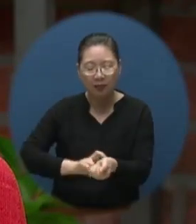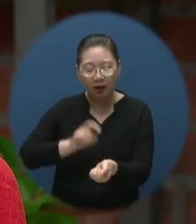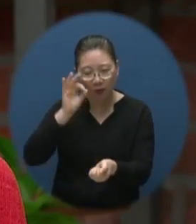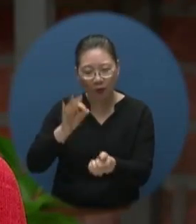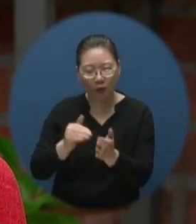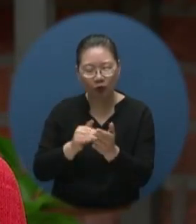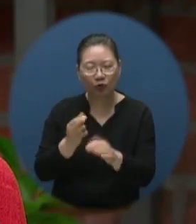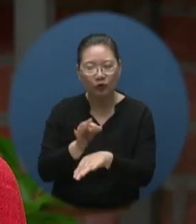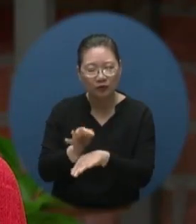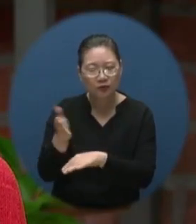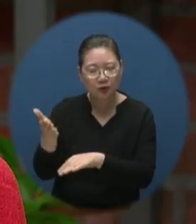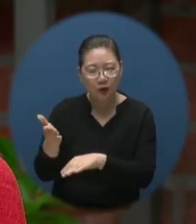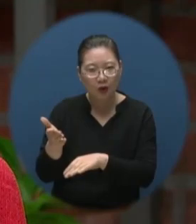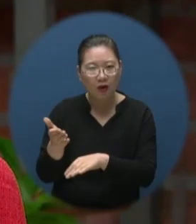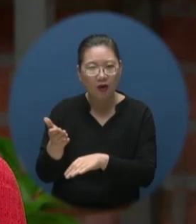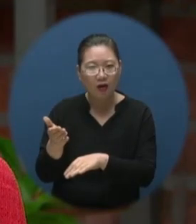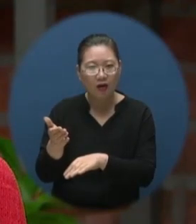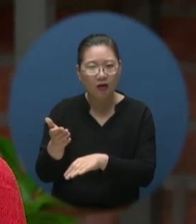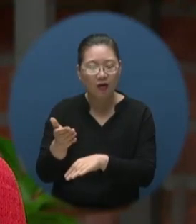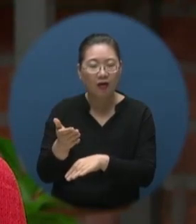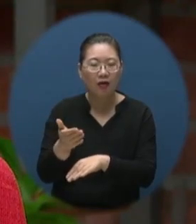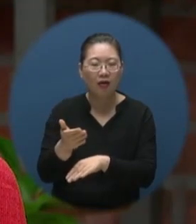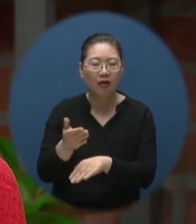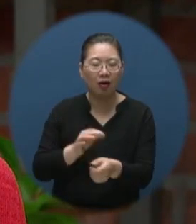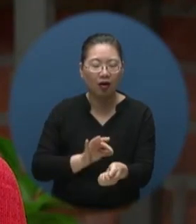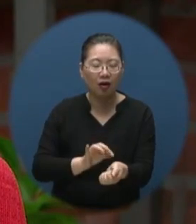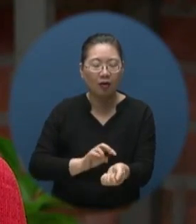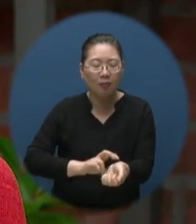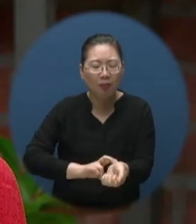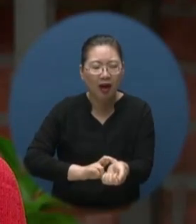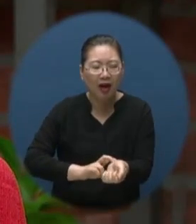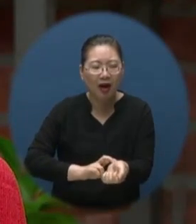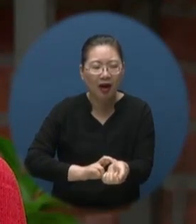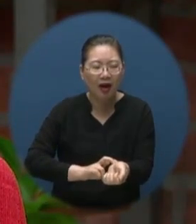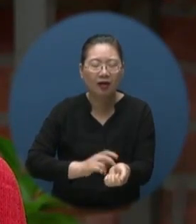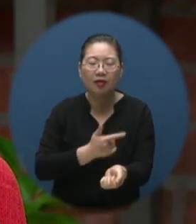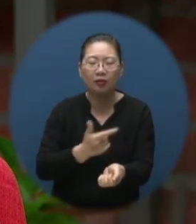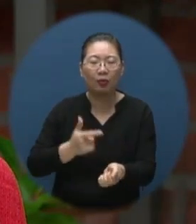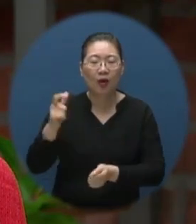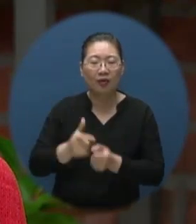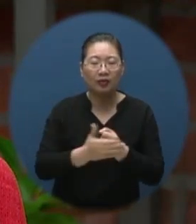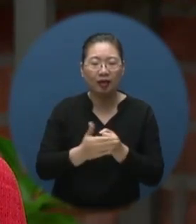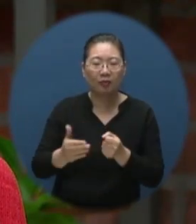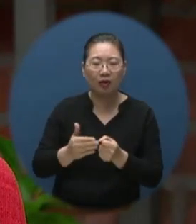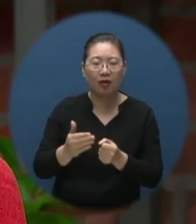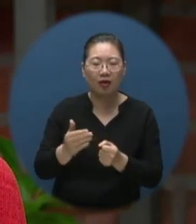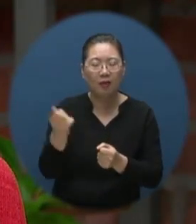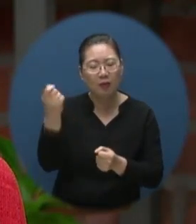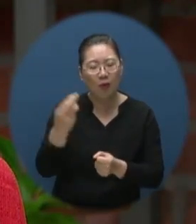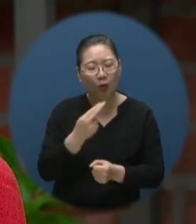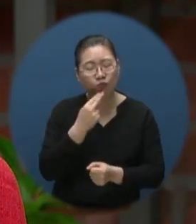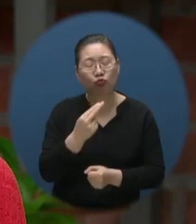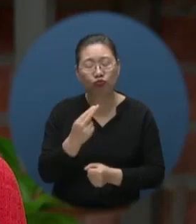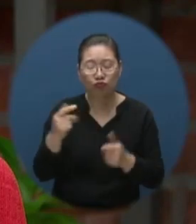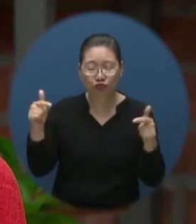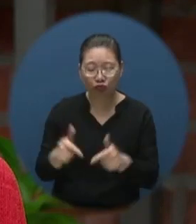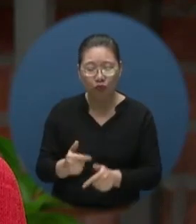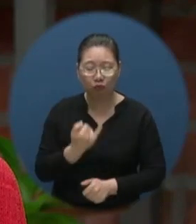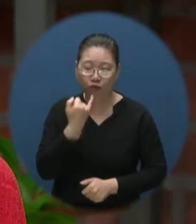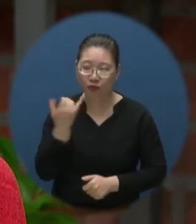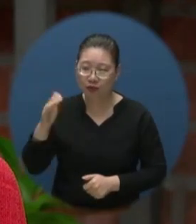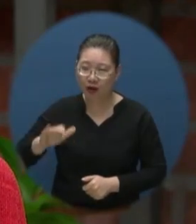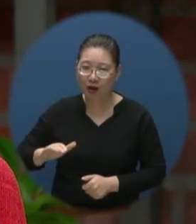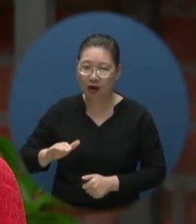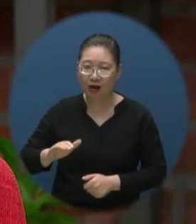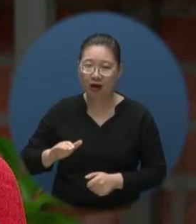놨습니다. 예. 자신이 있대요, 보니까. 맥이 너무 실해서 이거 몇 번 안 맞아도 되겠다 싶은데